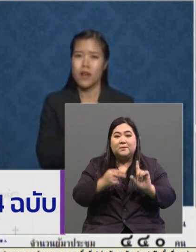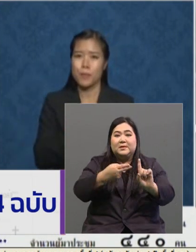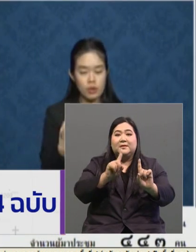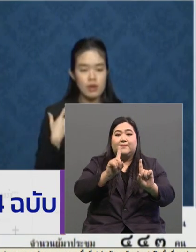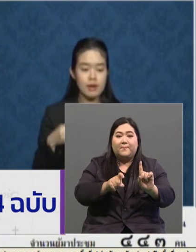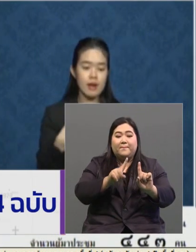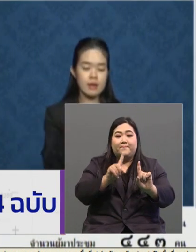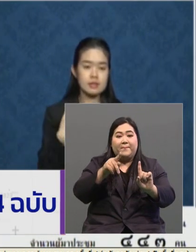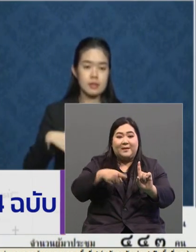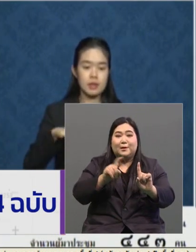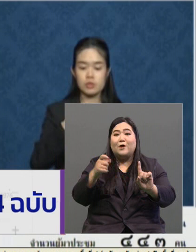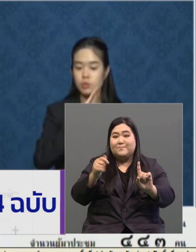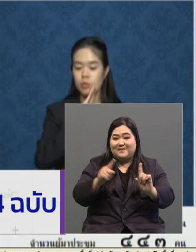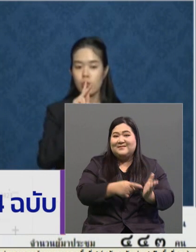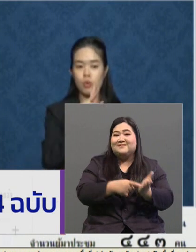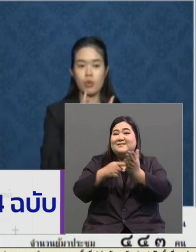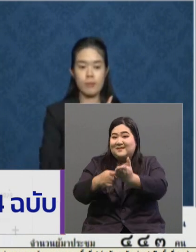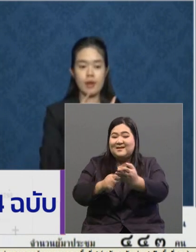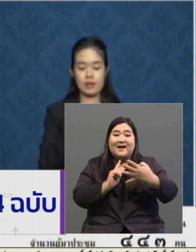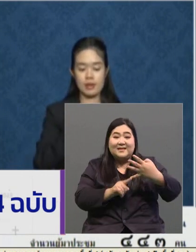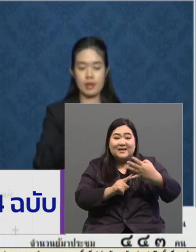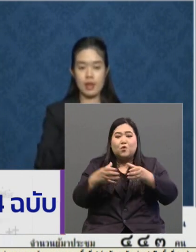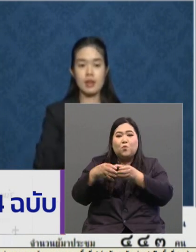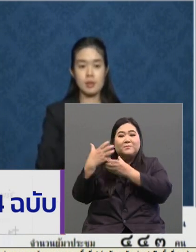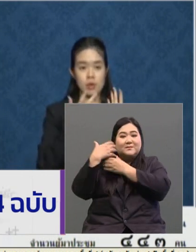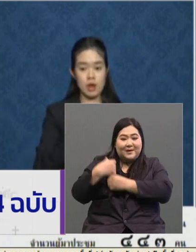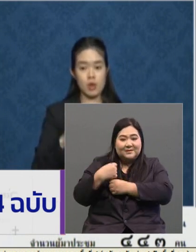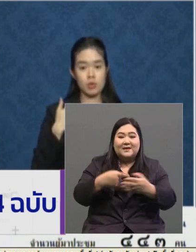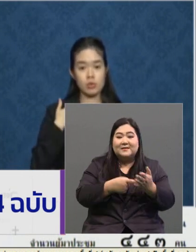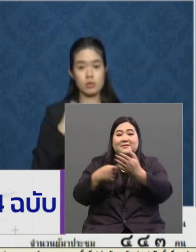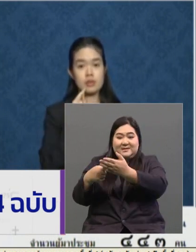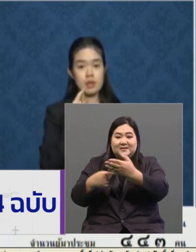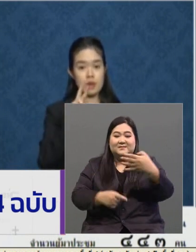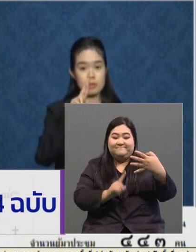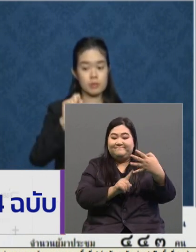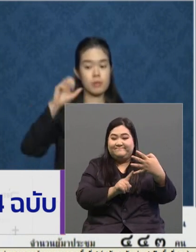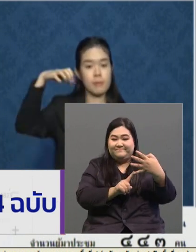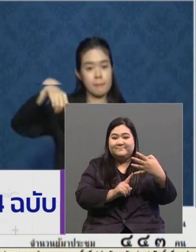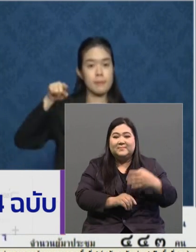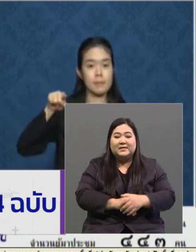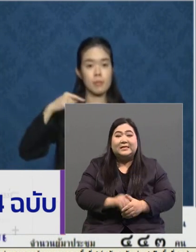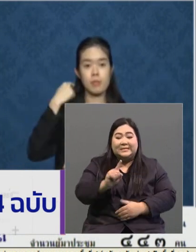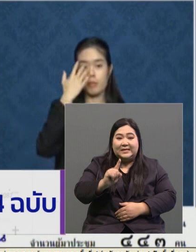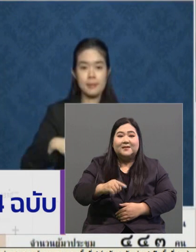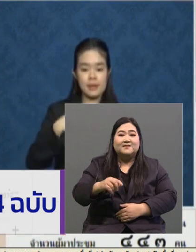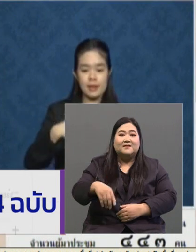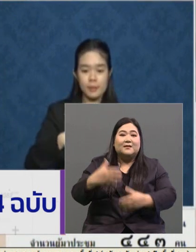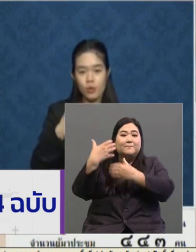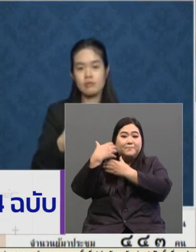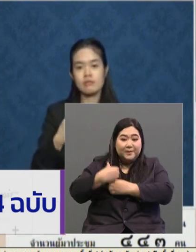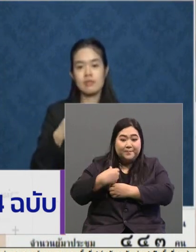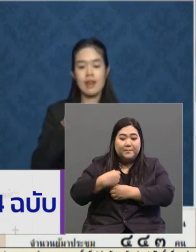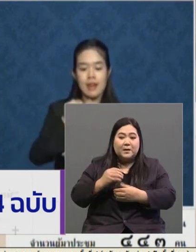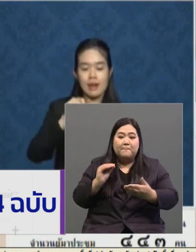เสนอและอีกร่างที่นำเสนอนะคะในส่วนของพรรคประชาธิปัตย์จริงๆแล้วร่างเนี้ยของพรรคประชาธิปัตย์เนี่ยยังไม่ได้บรรจุด้วยนะ